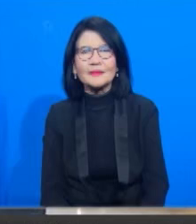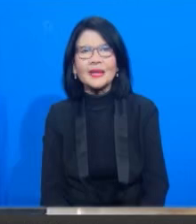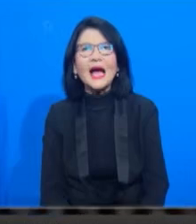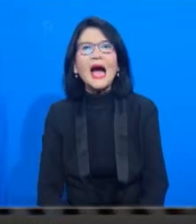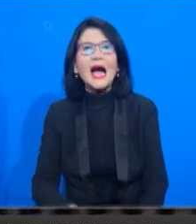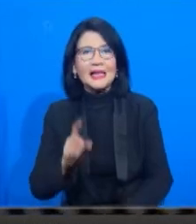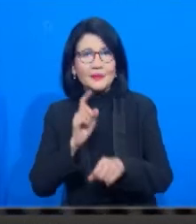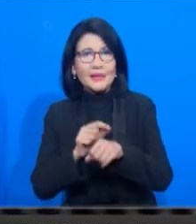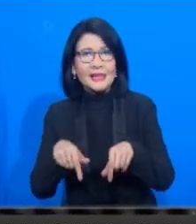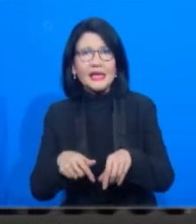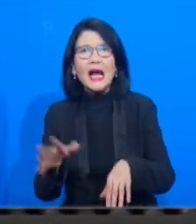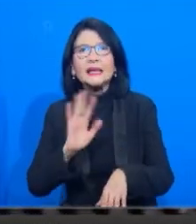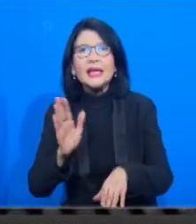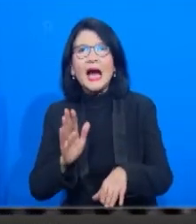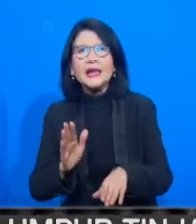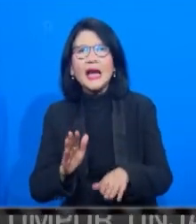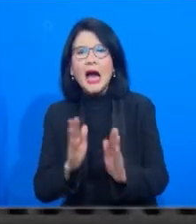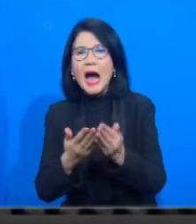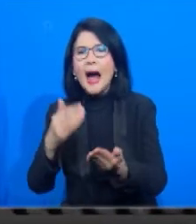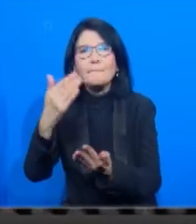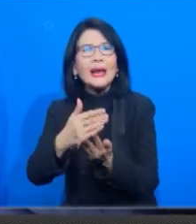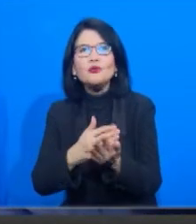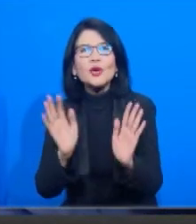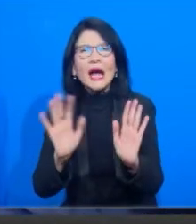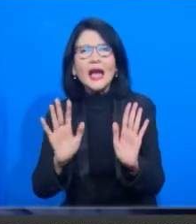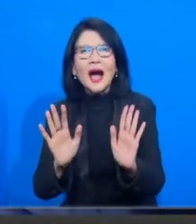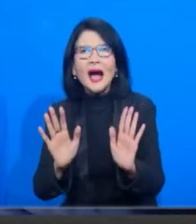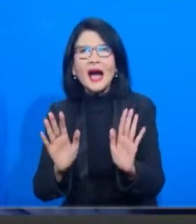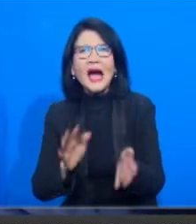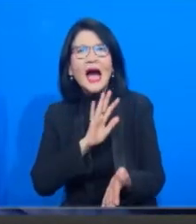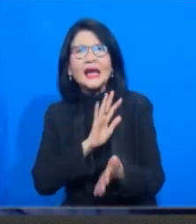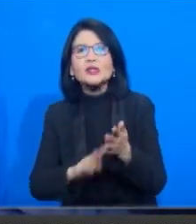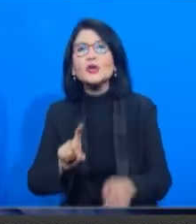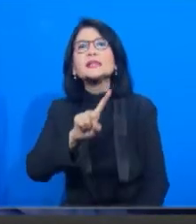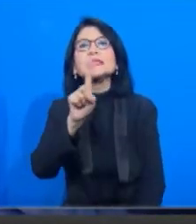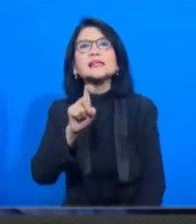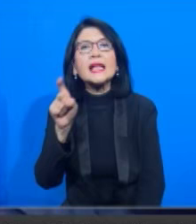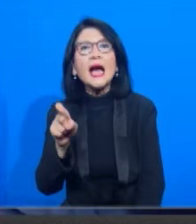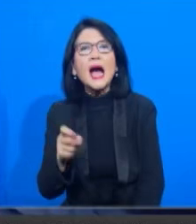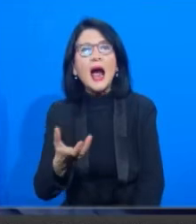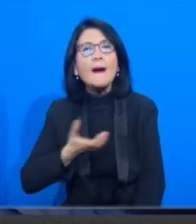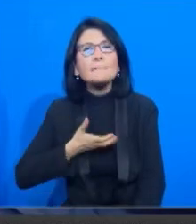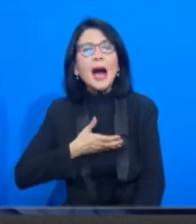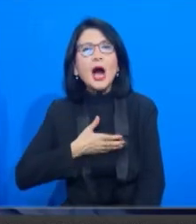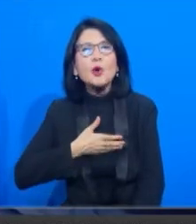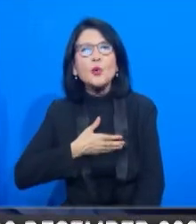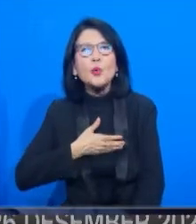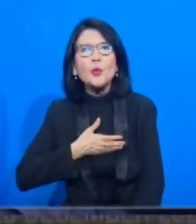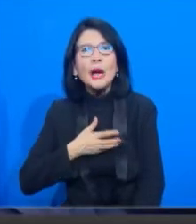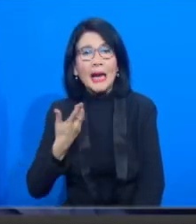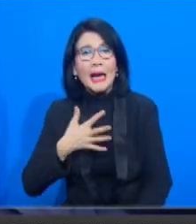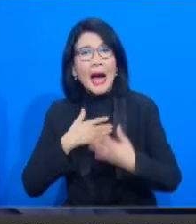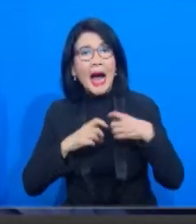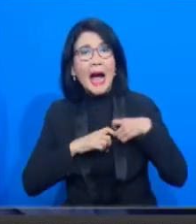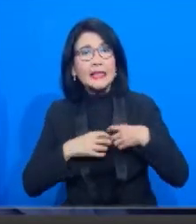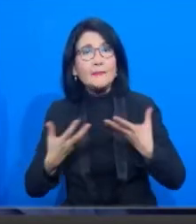ini tidak memiliki buku menu sama sekali. Para tamu yang datang akan langsung ditanya oleh sang peracik bagaimana suasana hatinya.